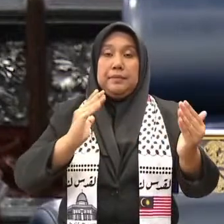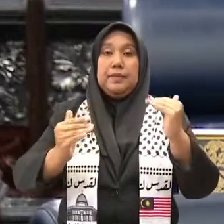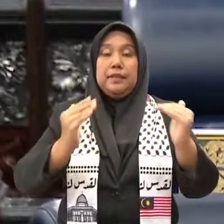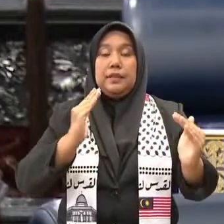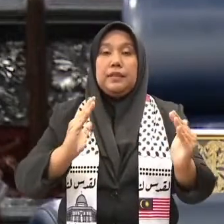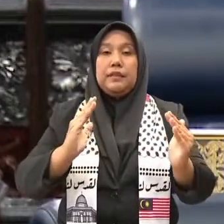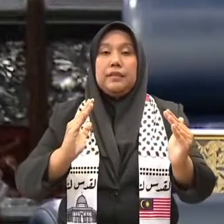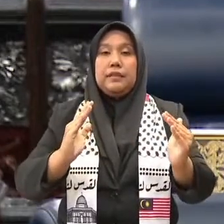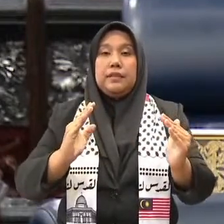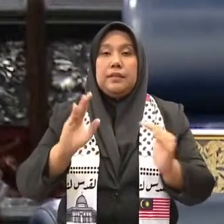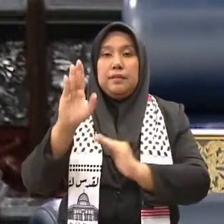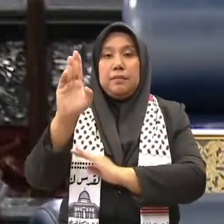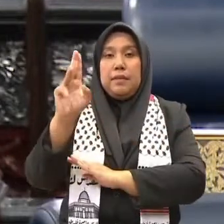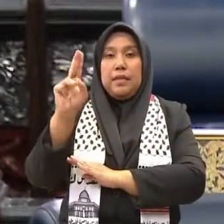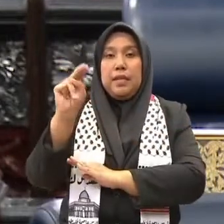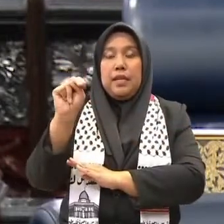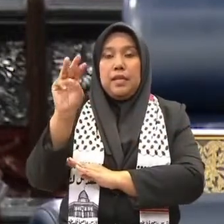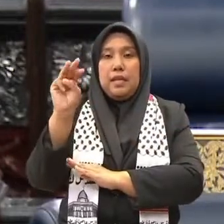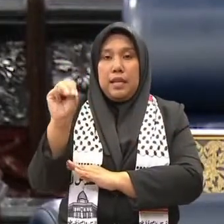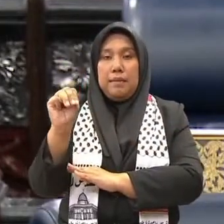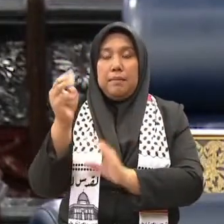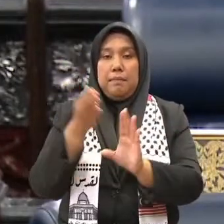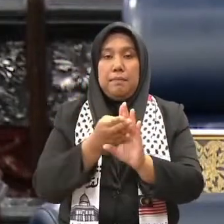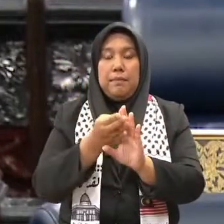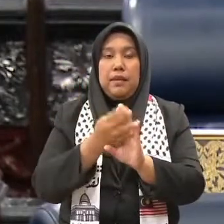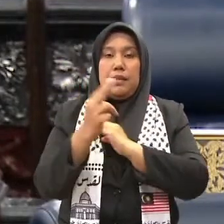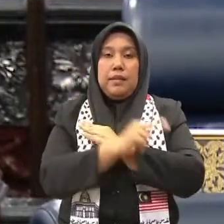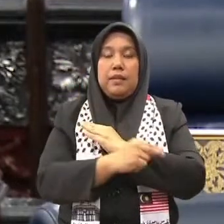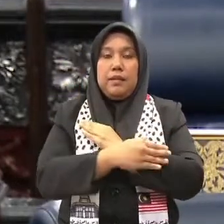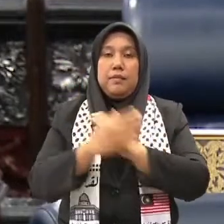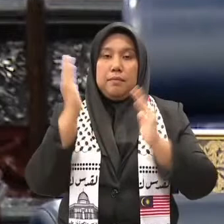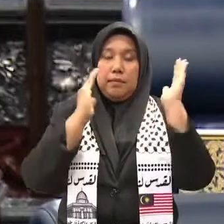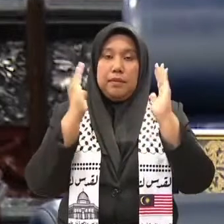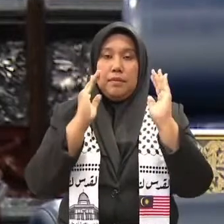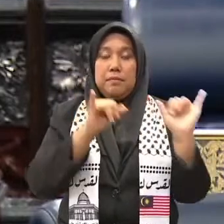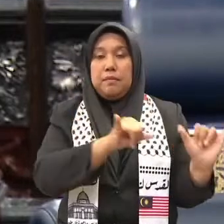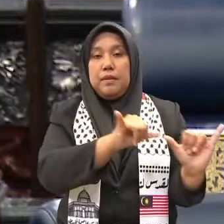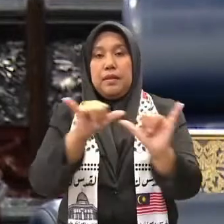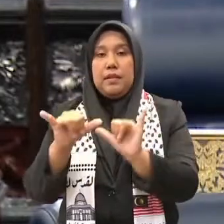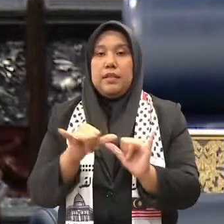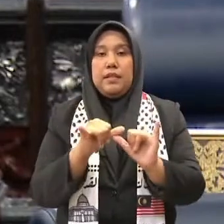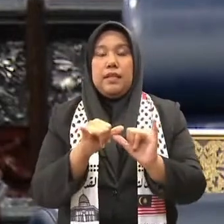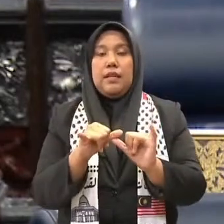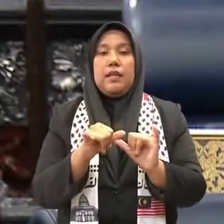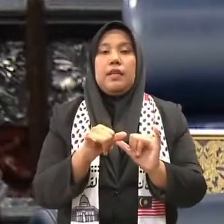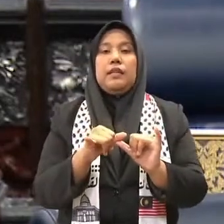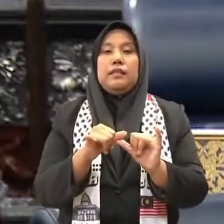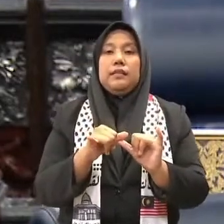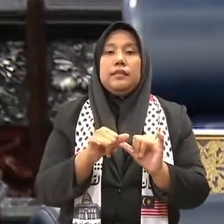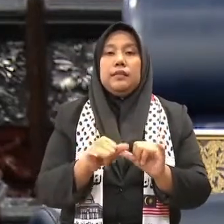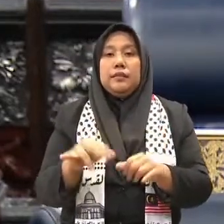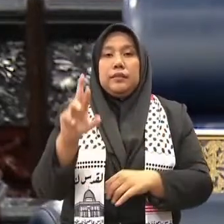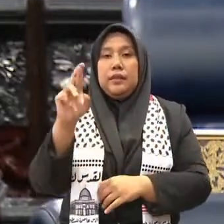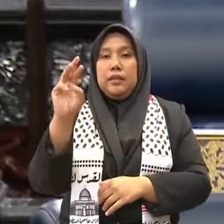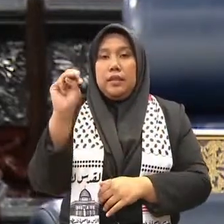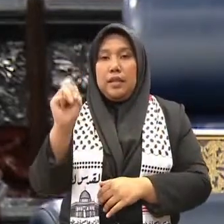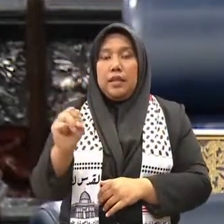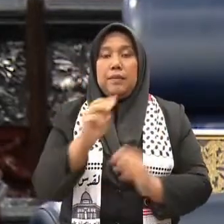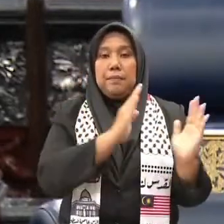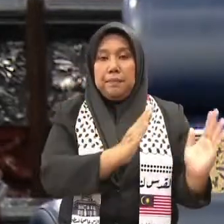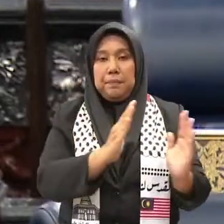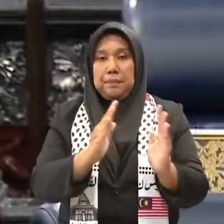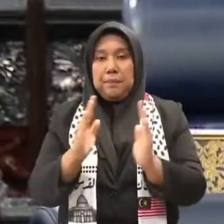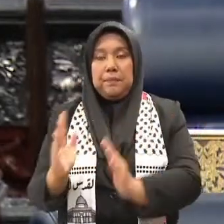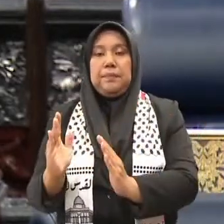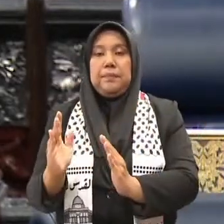Wang BNN ataupun Bank Negara Malaysia akan memastikan pelarasan Ringgit berada dalam keadaan yang teratur supaya tidak volatar